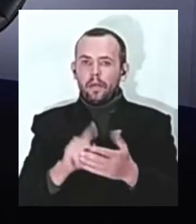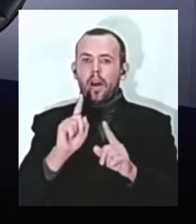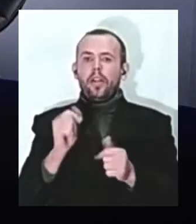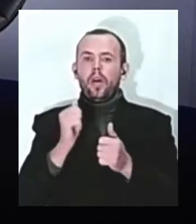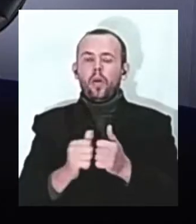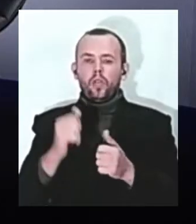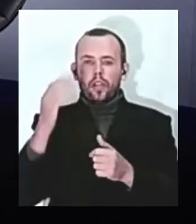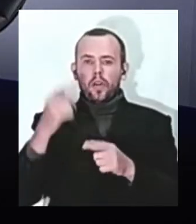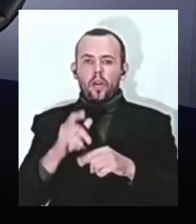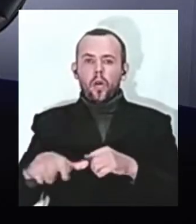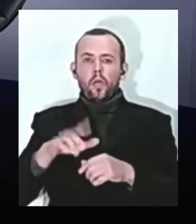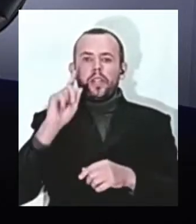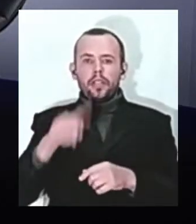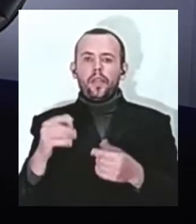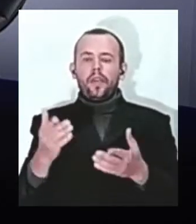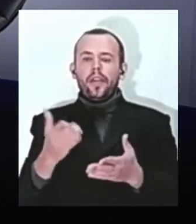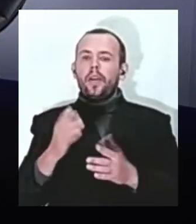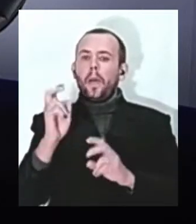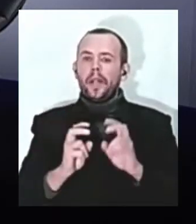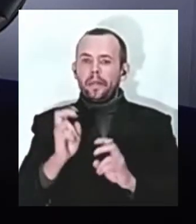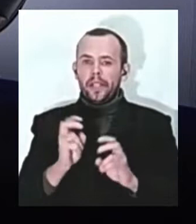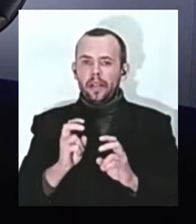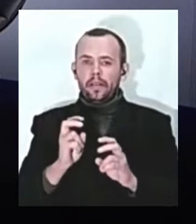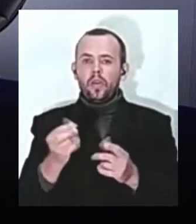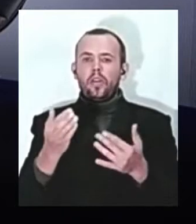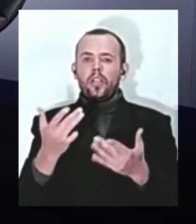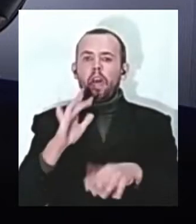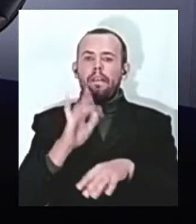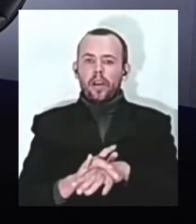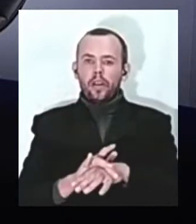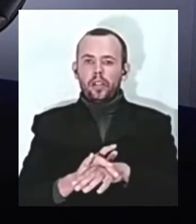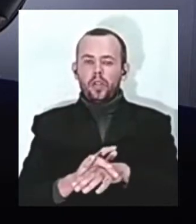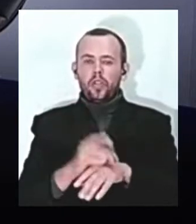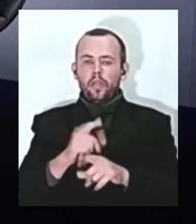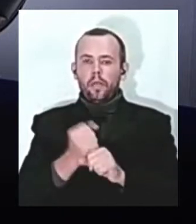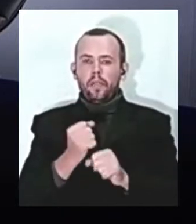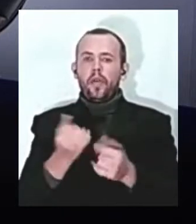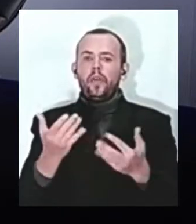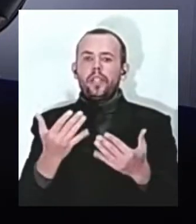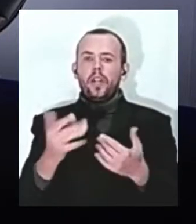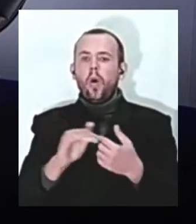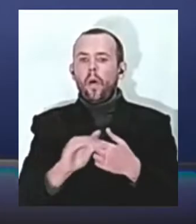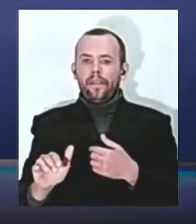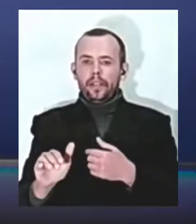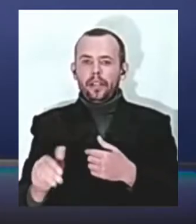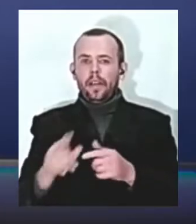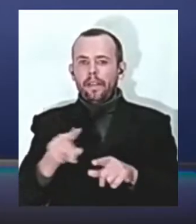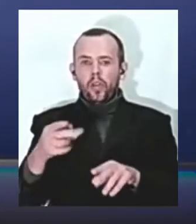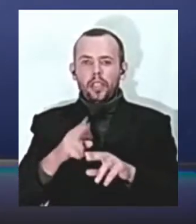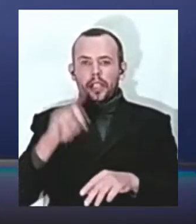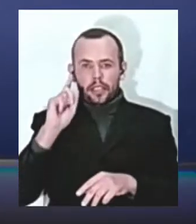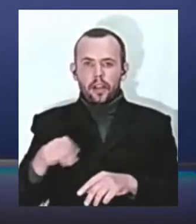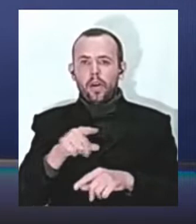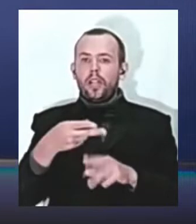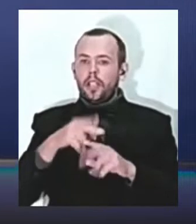знає, які в нього підприємства, скільки фактично там людей працює і скільки офіційно. Вони це знають, вони це розуміють. І, в